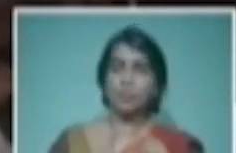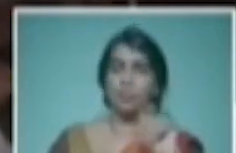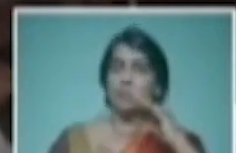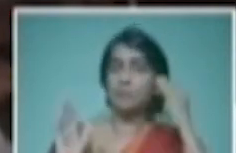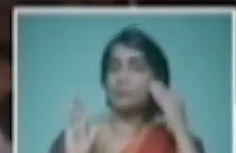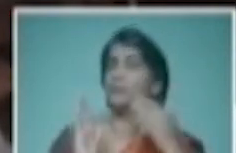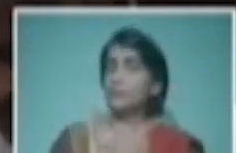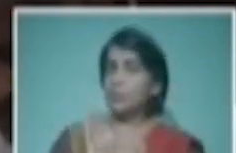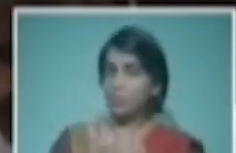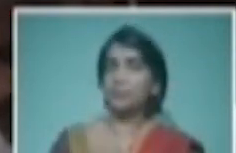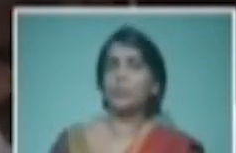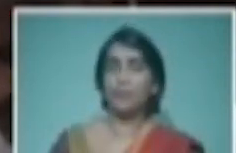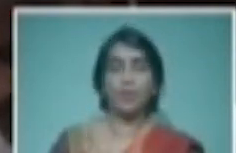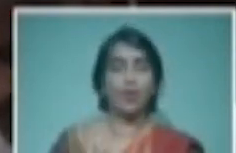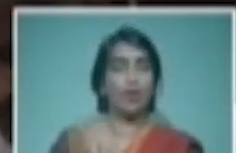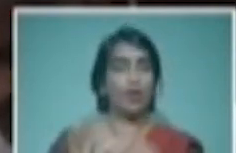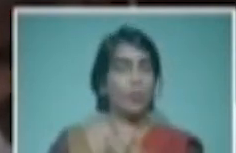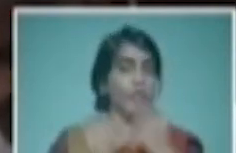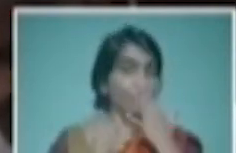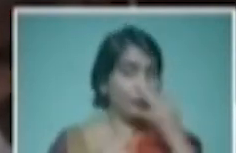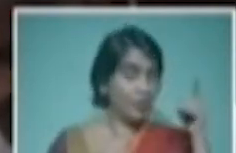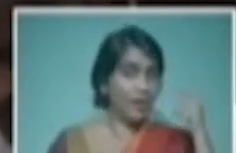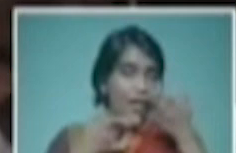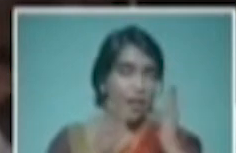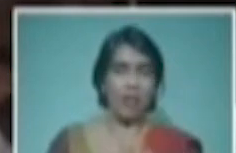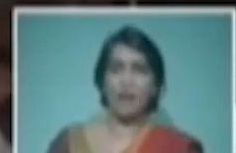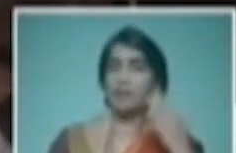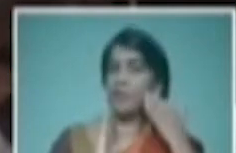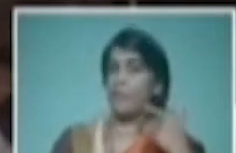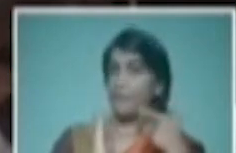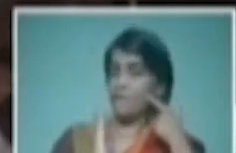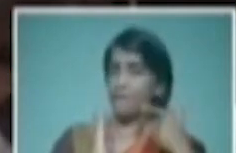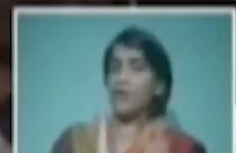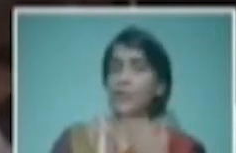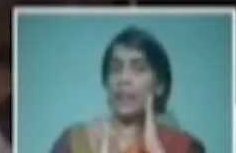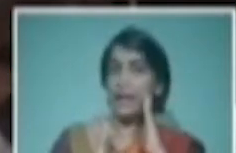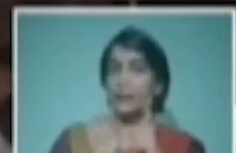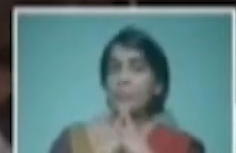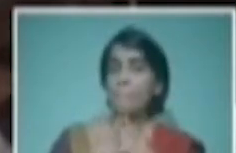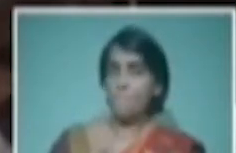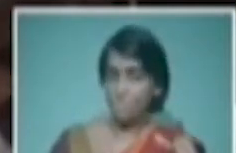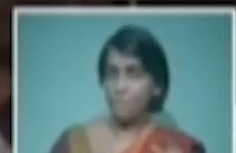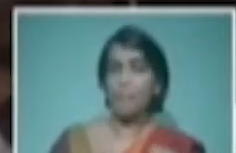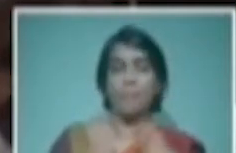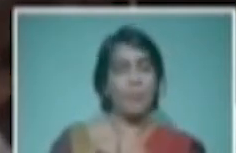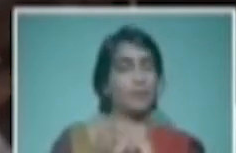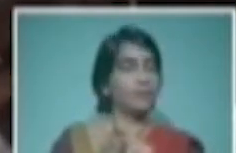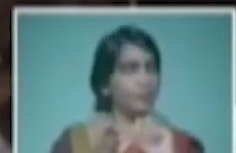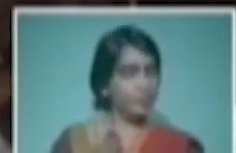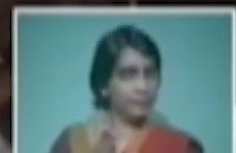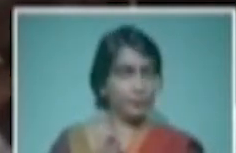අවධානය යොමු කළා නීති විද්‍යාලයේ අවසාන විභාගය සම්බන්ධයෙන් ඉංග්‍රීසි භාෂාවෙන් ප්‍රශ්න පත්‍ර ලිවීම